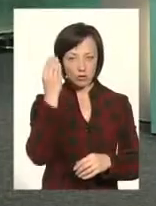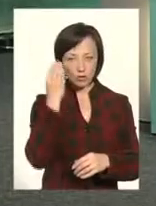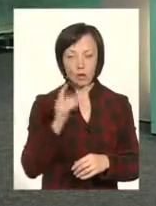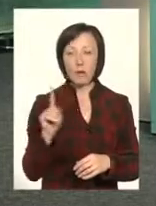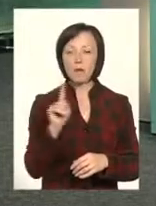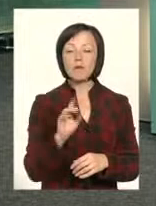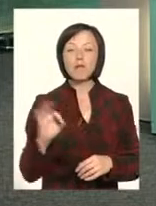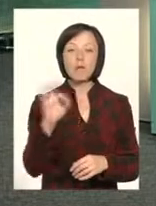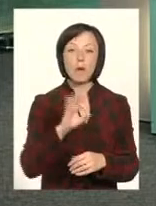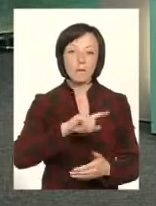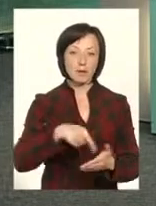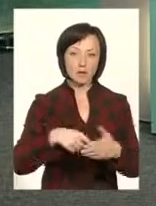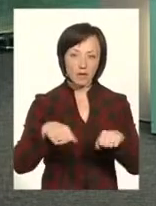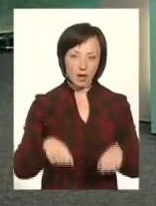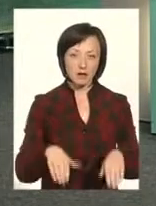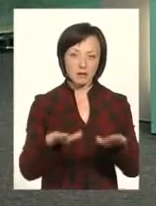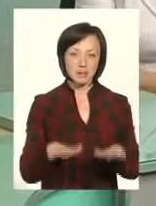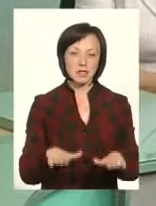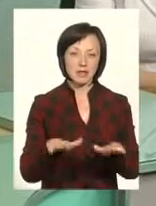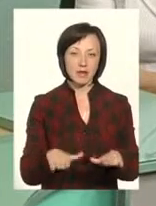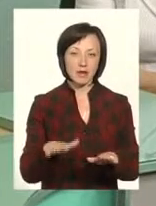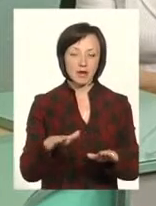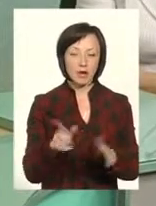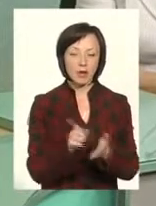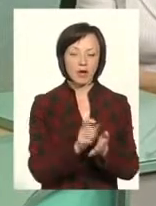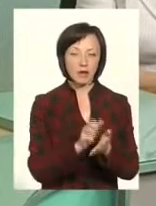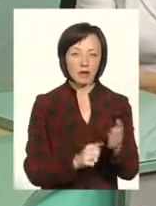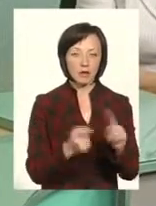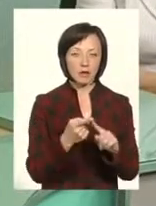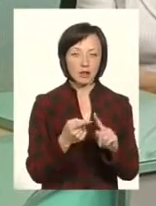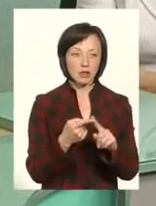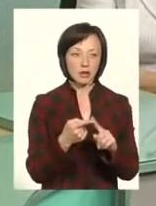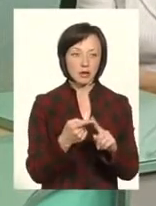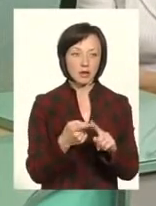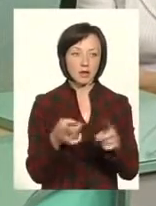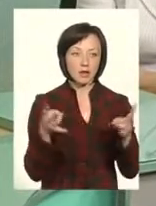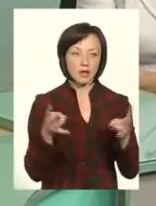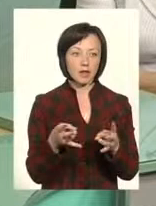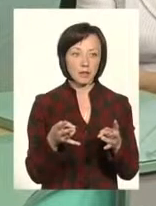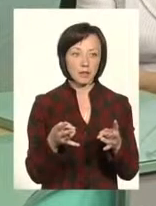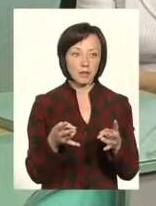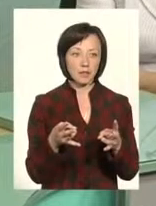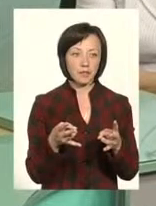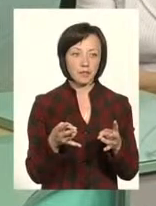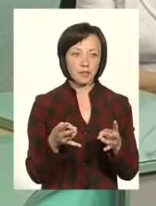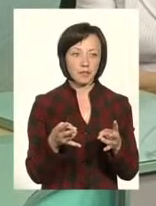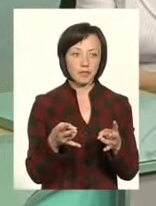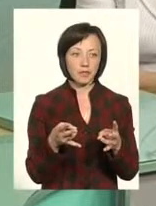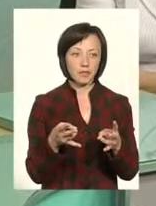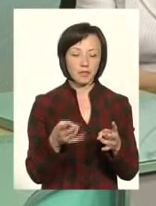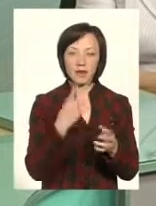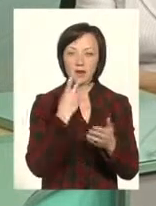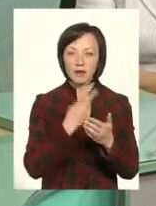міської влади і місцевих податків, перше питання. Треба, дивитися